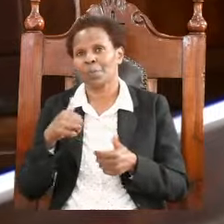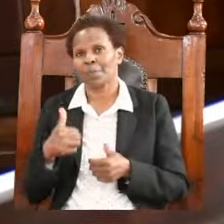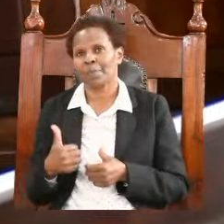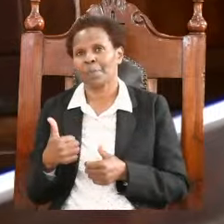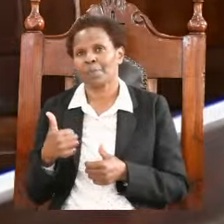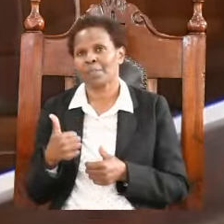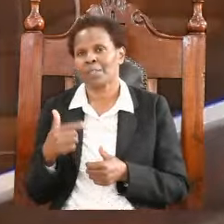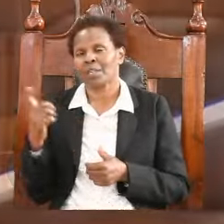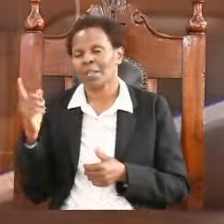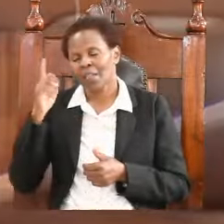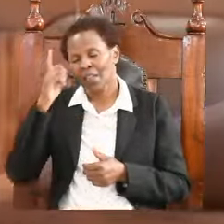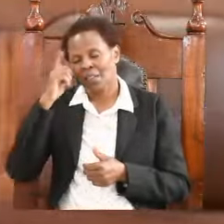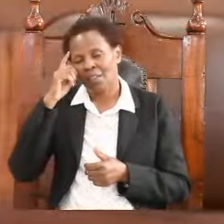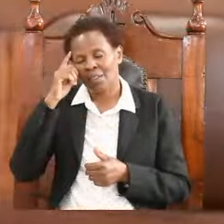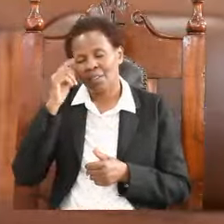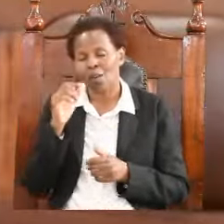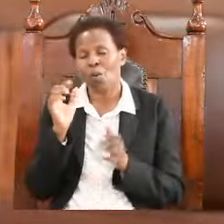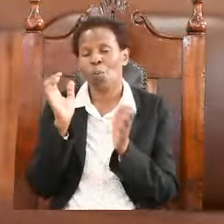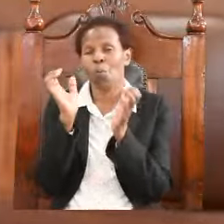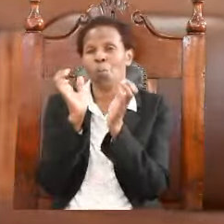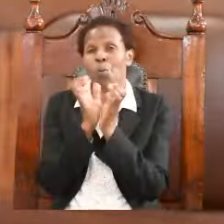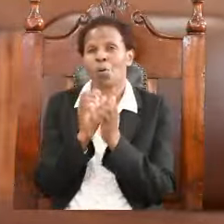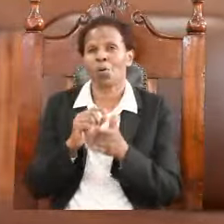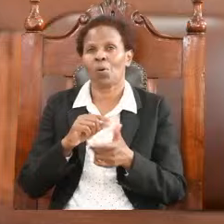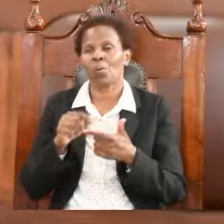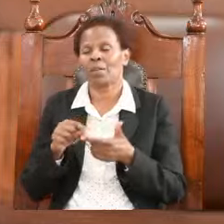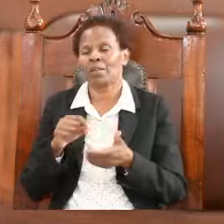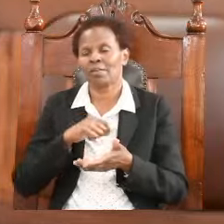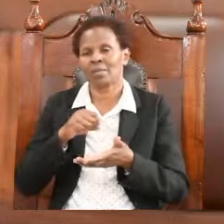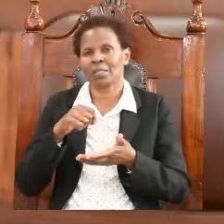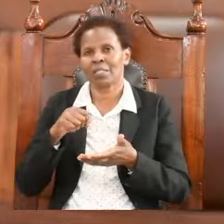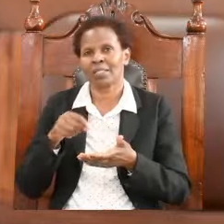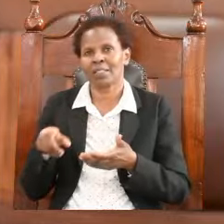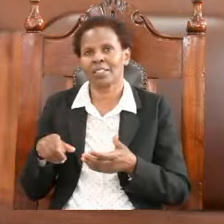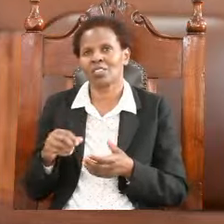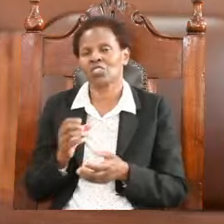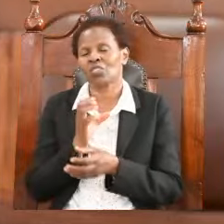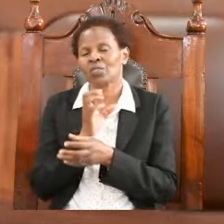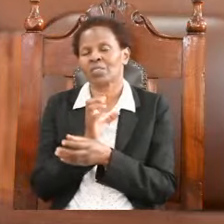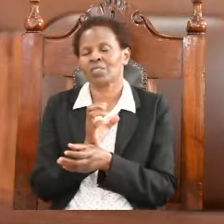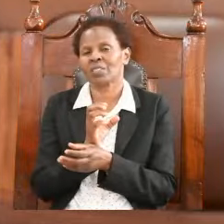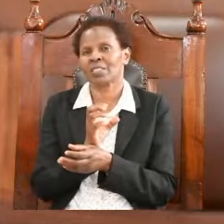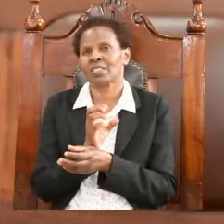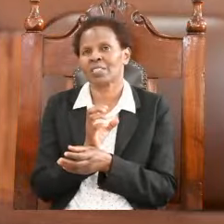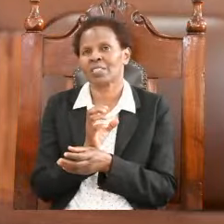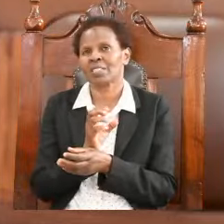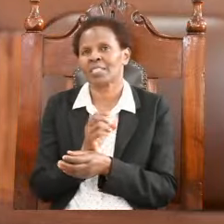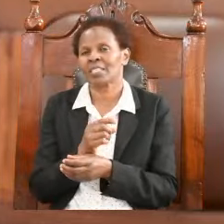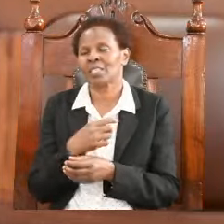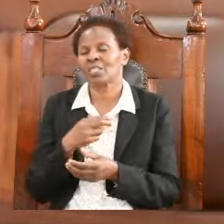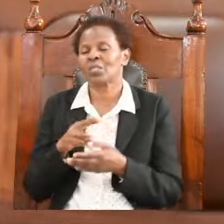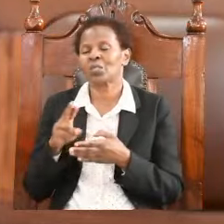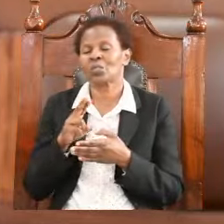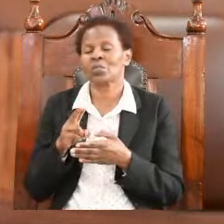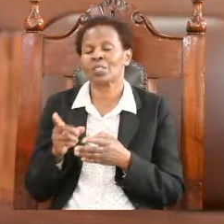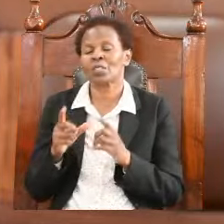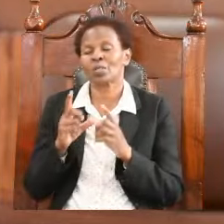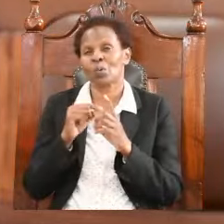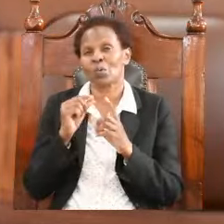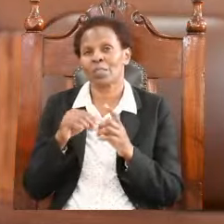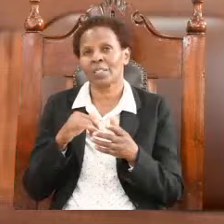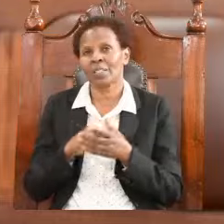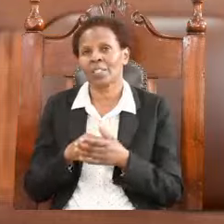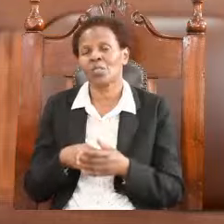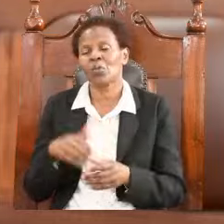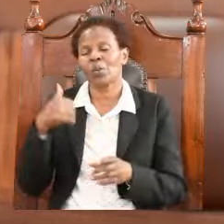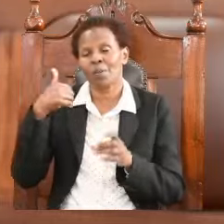ngageria gwiciria Paulo akiandikira kanitha uyu wa Korintho ni aragweta ciugo icio agitwira turirikane kuria